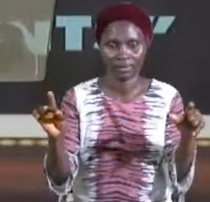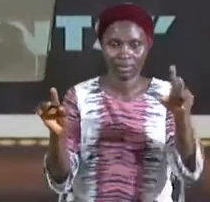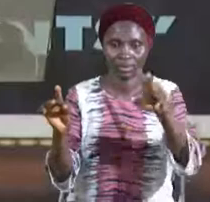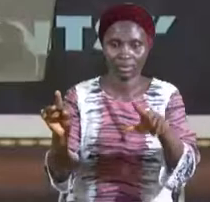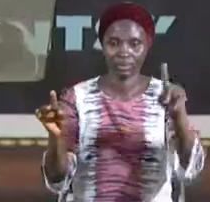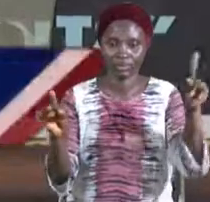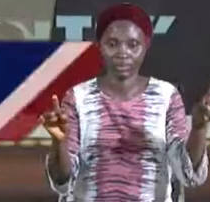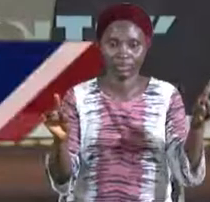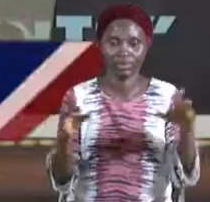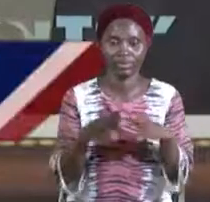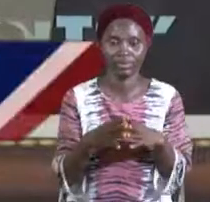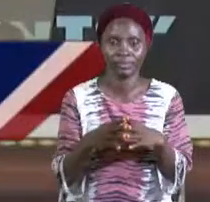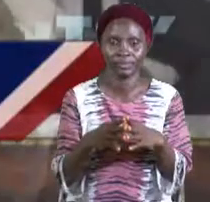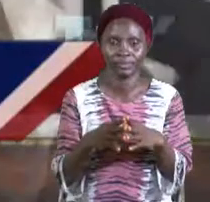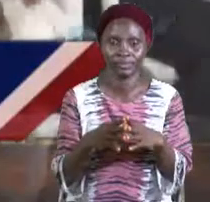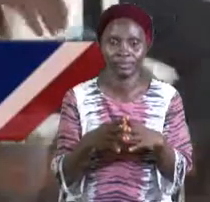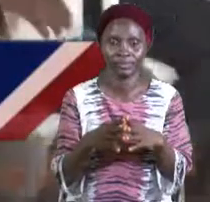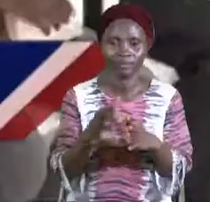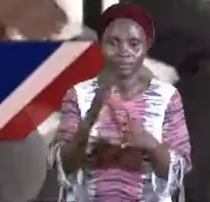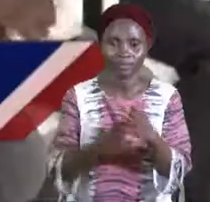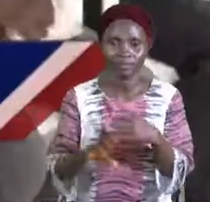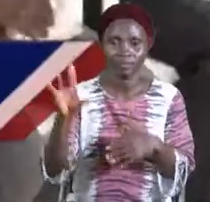verset 31. Marc,